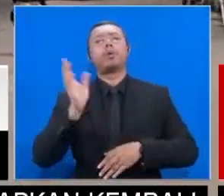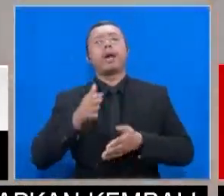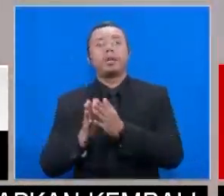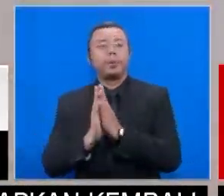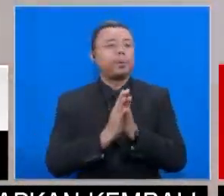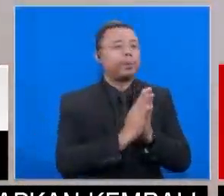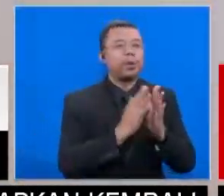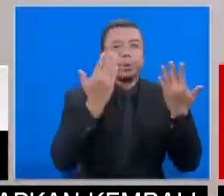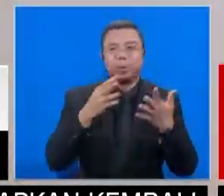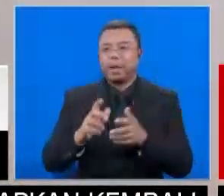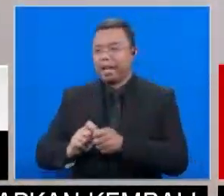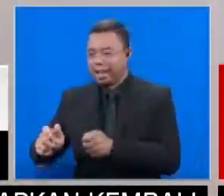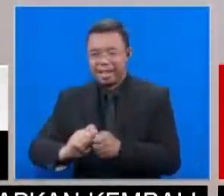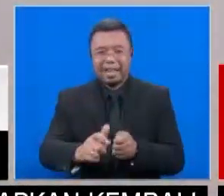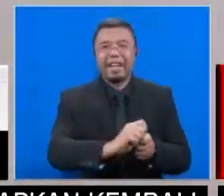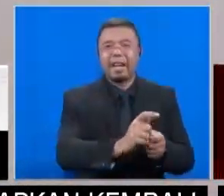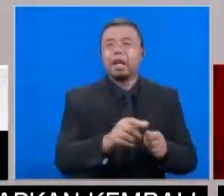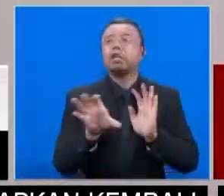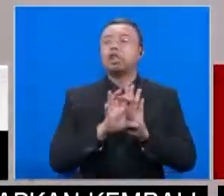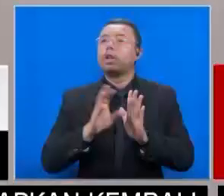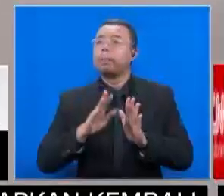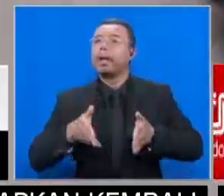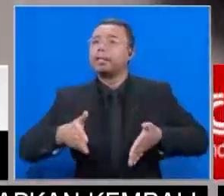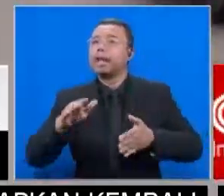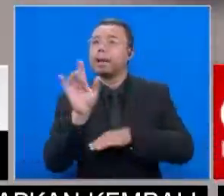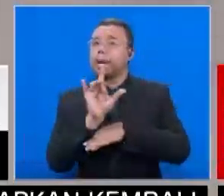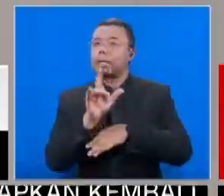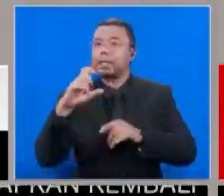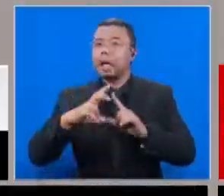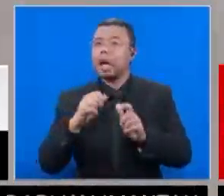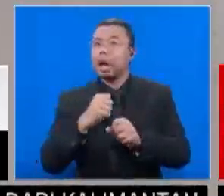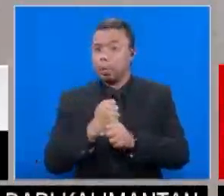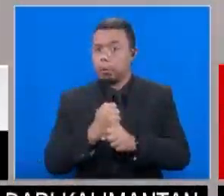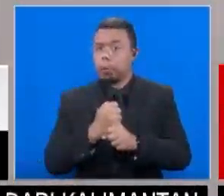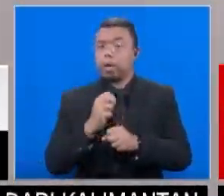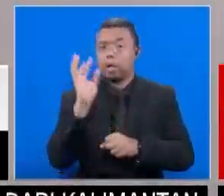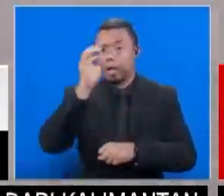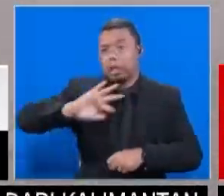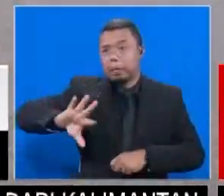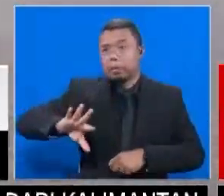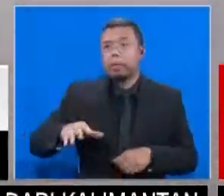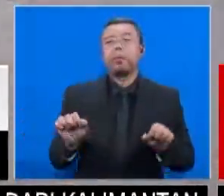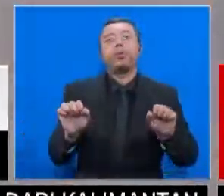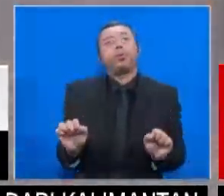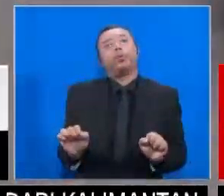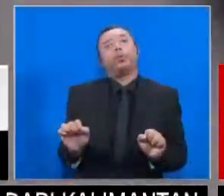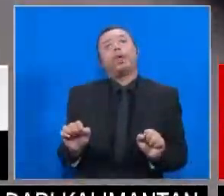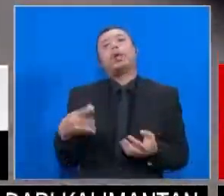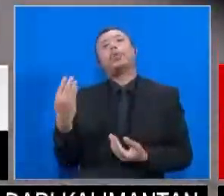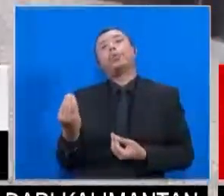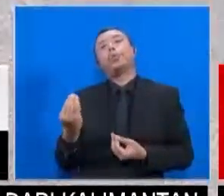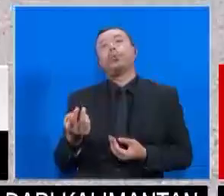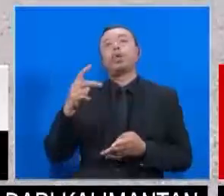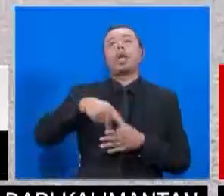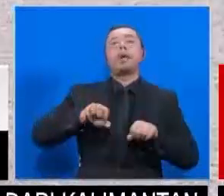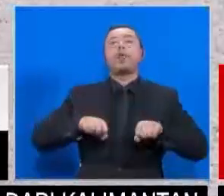Fitri. Seperti yang terlihat di sepanjang jalan raya Bekasi Cakung, Jakarta Timur Rabu kemarin. Dengan menggunakan kursi plastik atau menunggu di sepeda